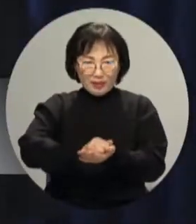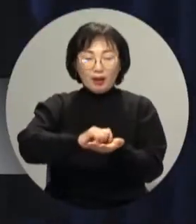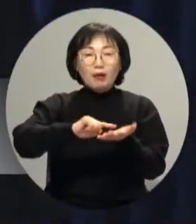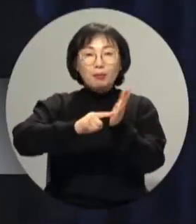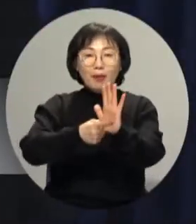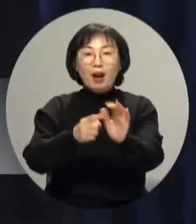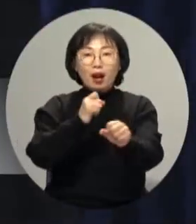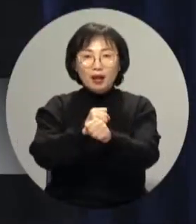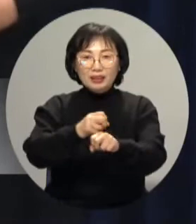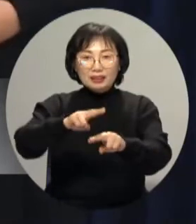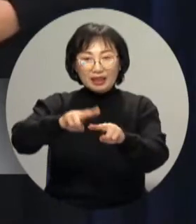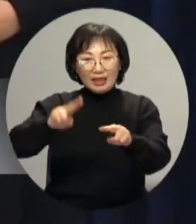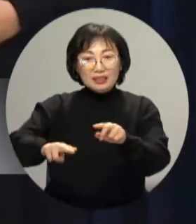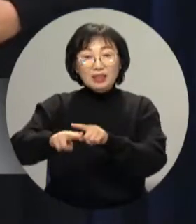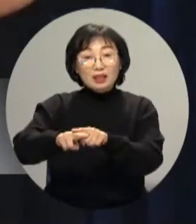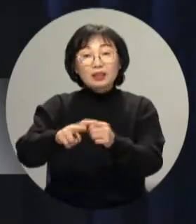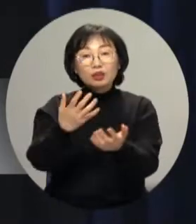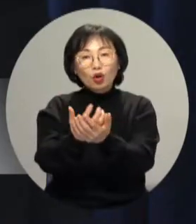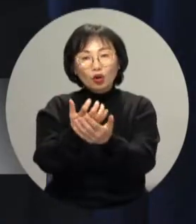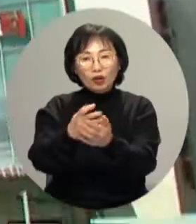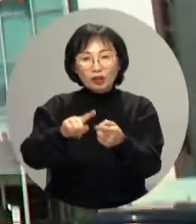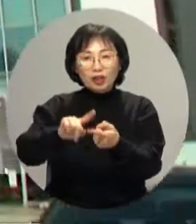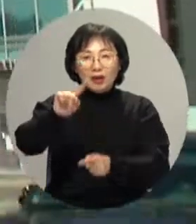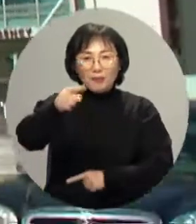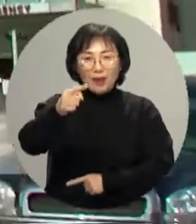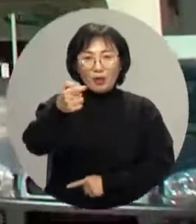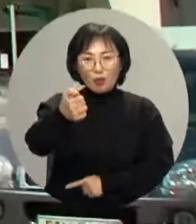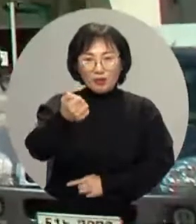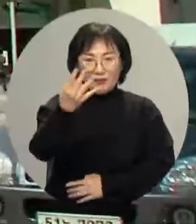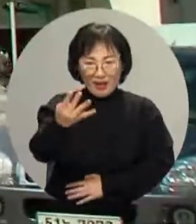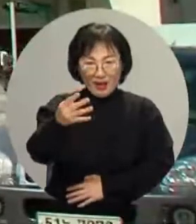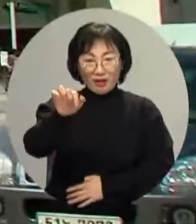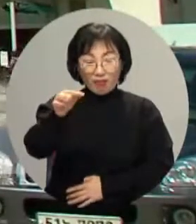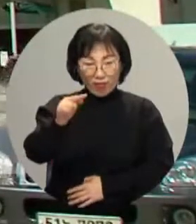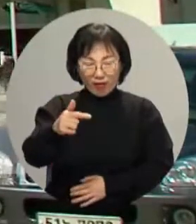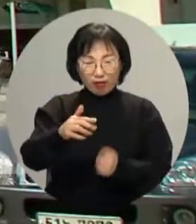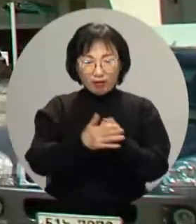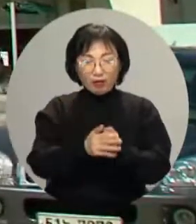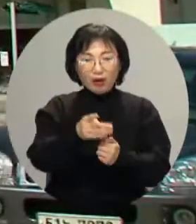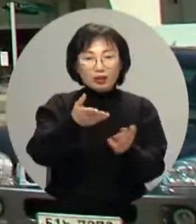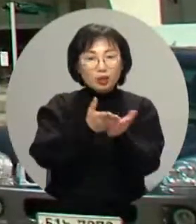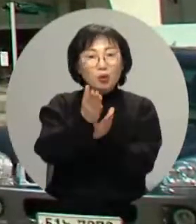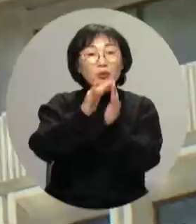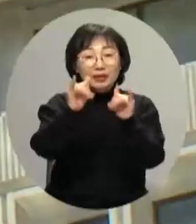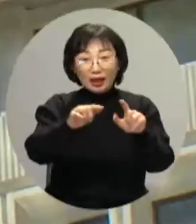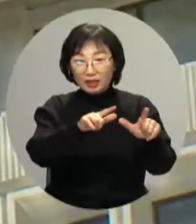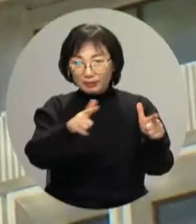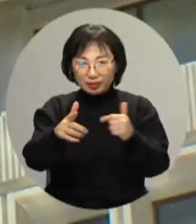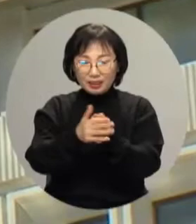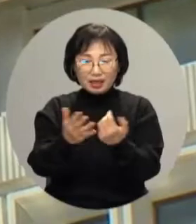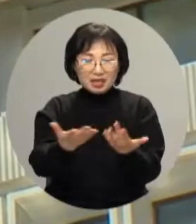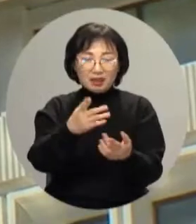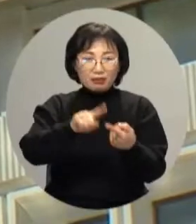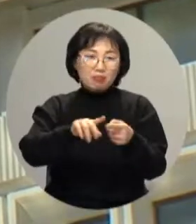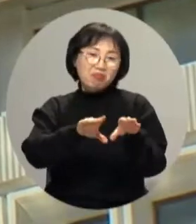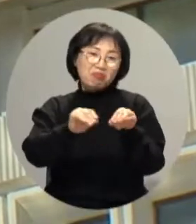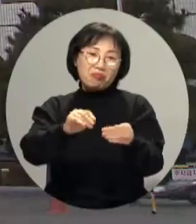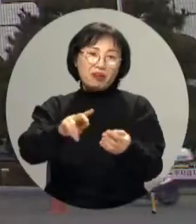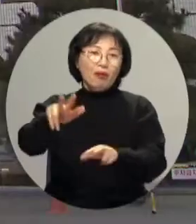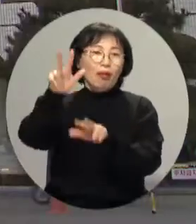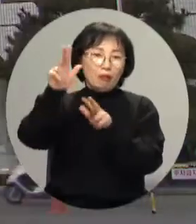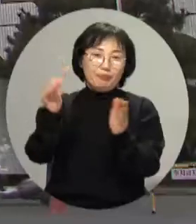전공이 사직서는 모두 백신 네건 수도권 몇몇 대학병원 전공의가 업무 중지를 선언했고